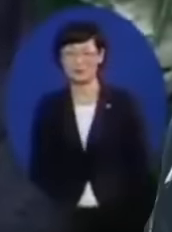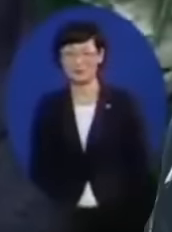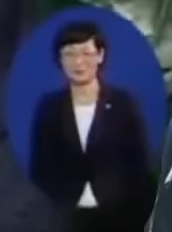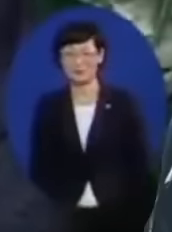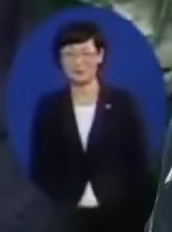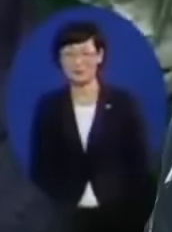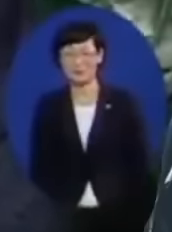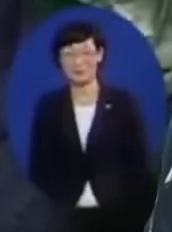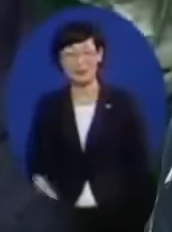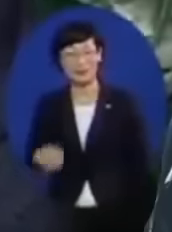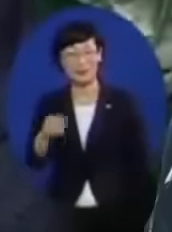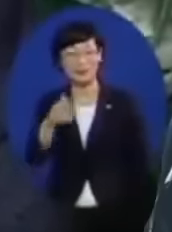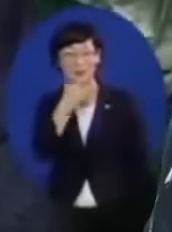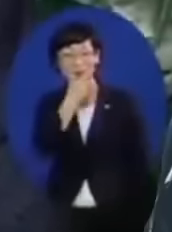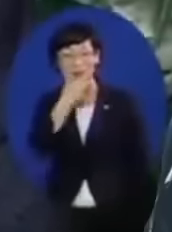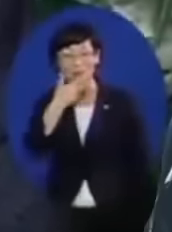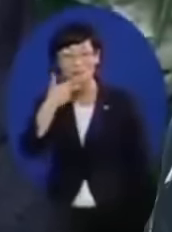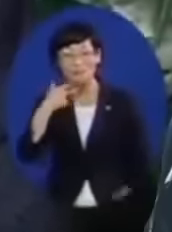영국의